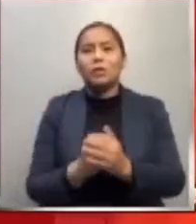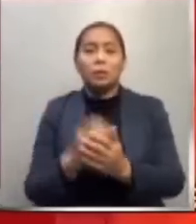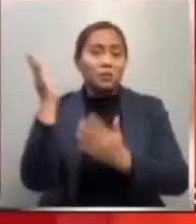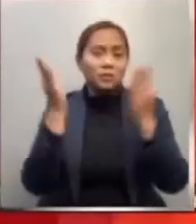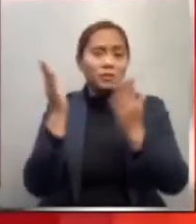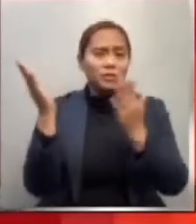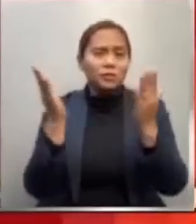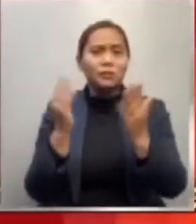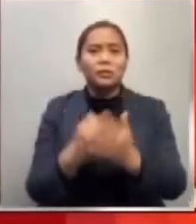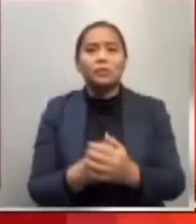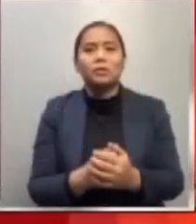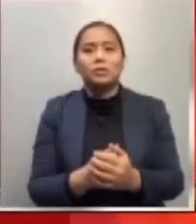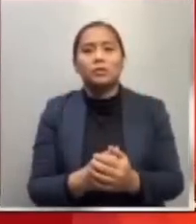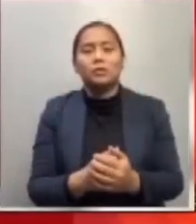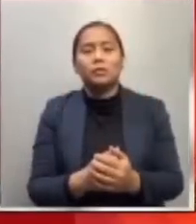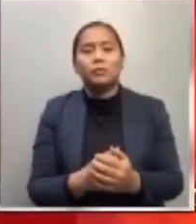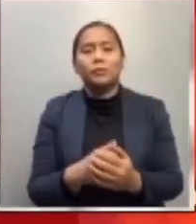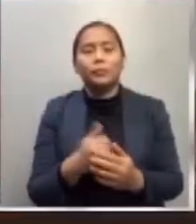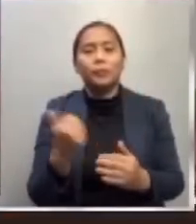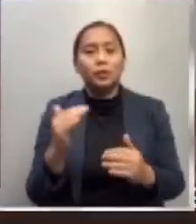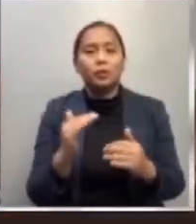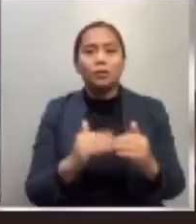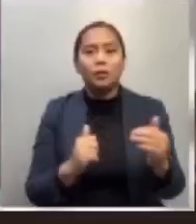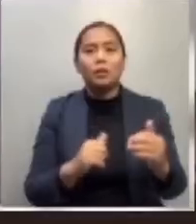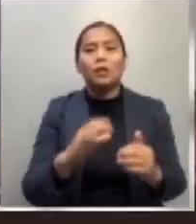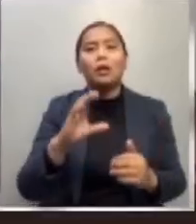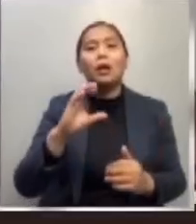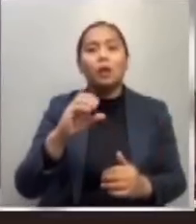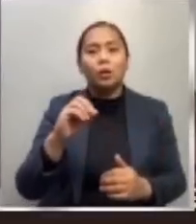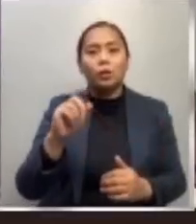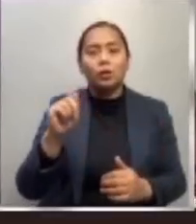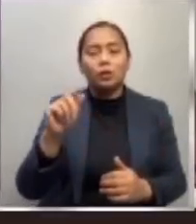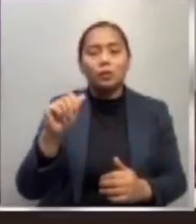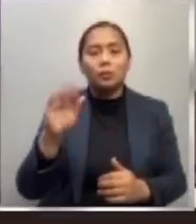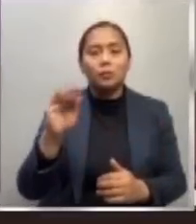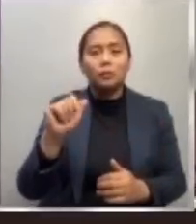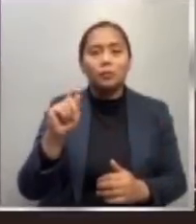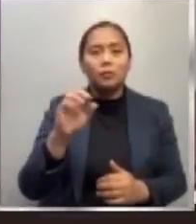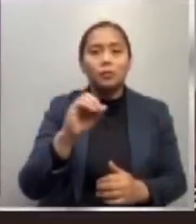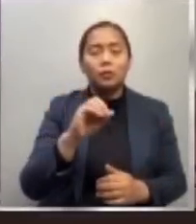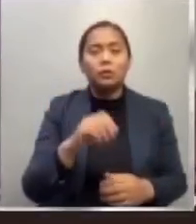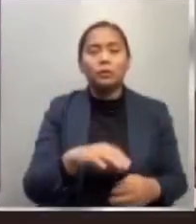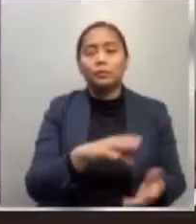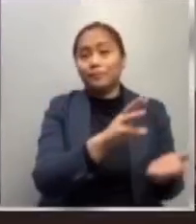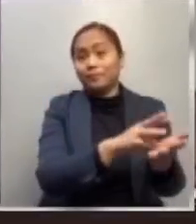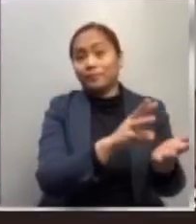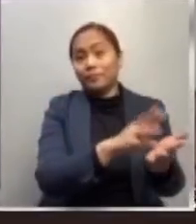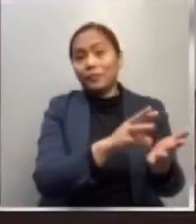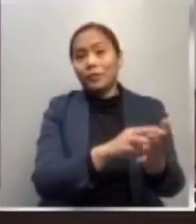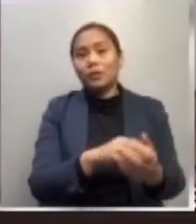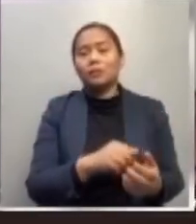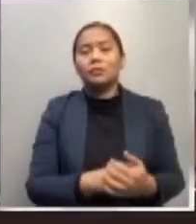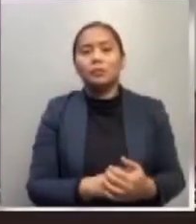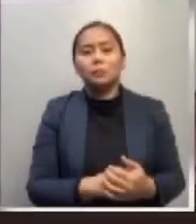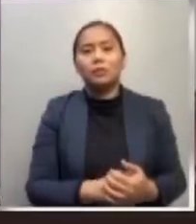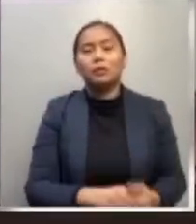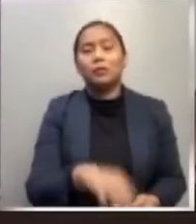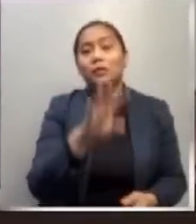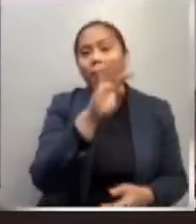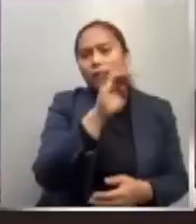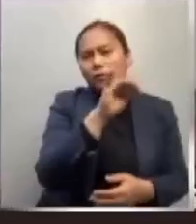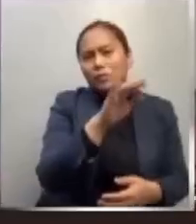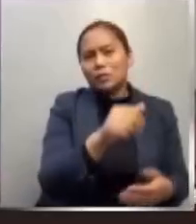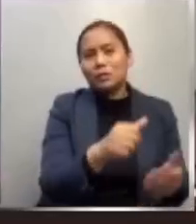Cotabato City. Bago magsimula ang briefing kaninang pasado alas 7 ng umaga, may 14 na presintong hindi pa nagsisimula ang botohan dahil nakapila